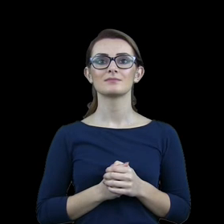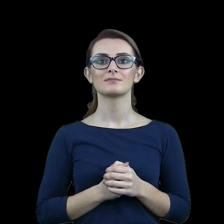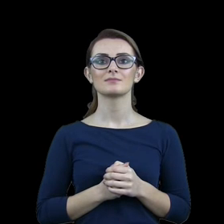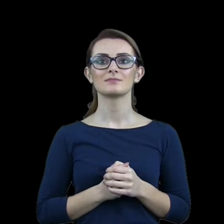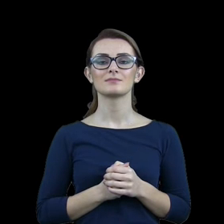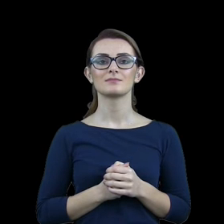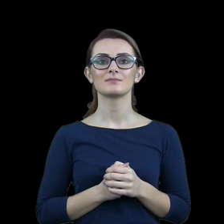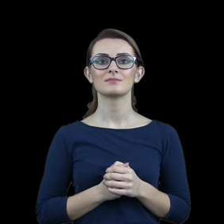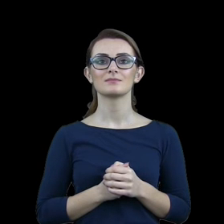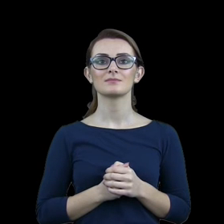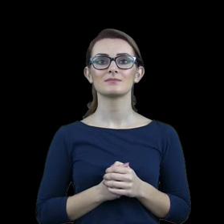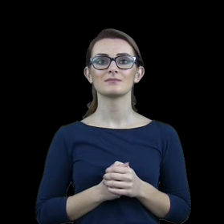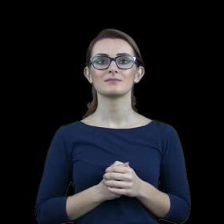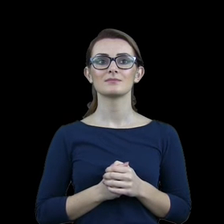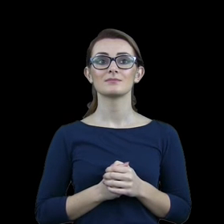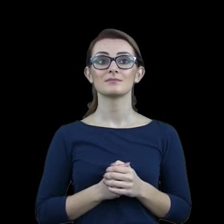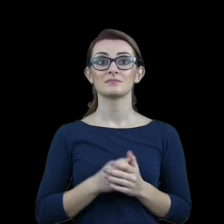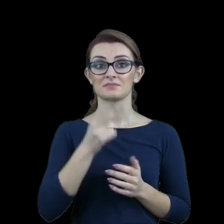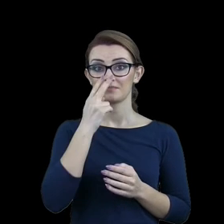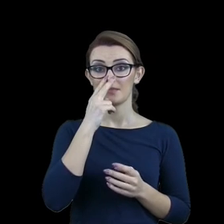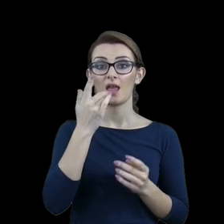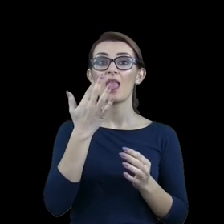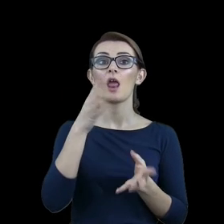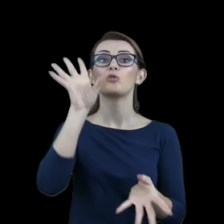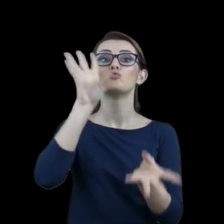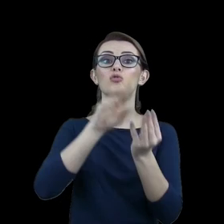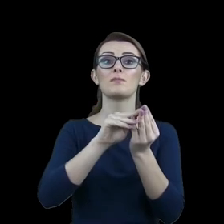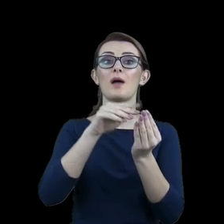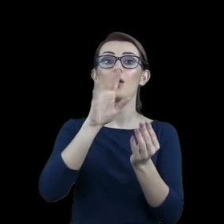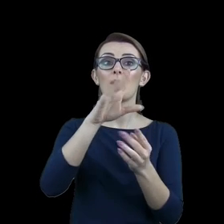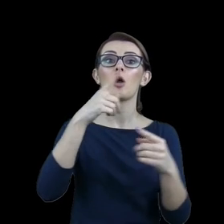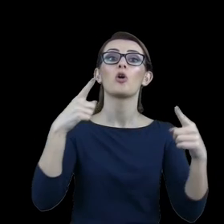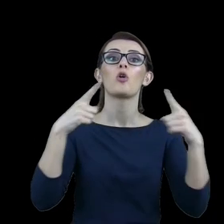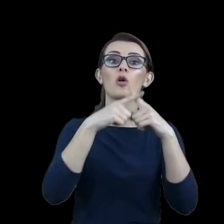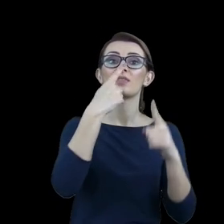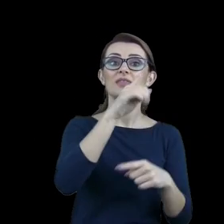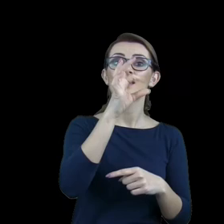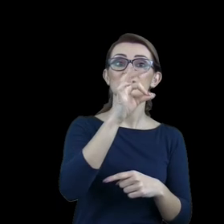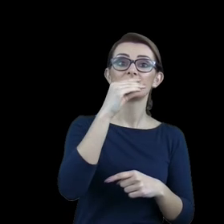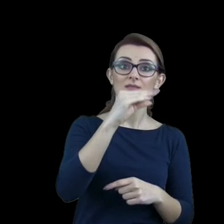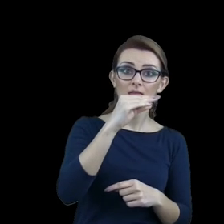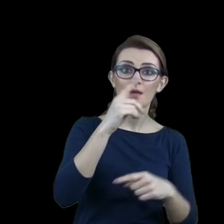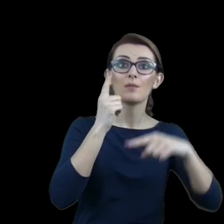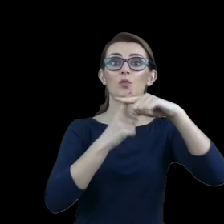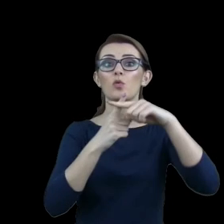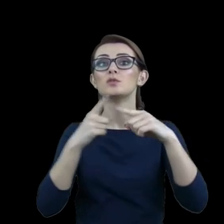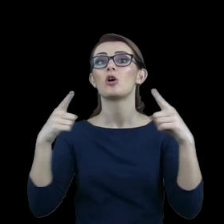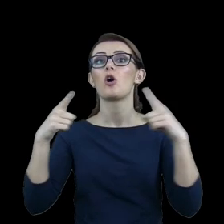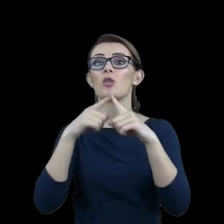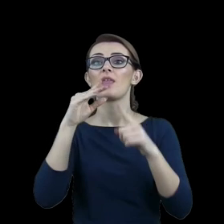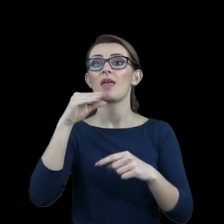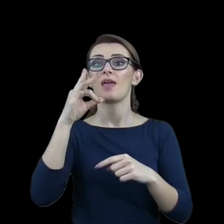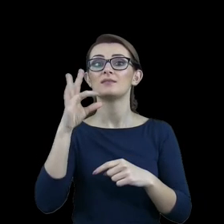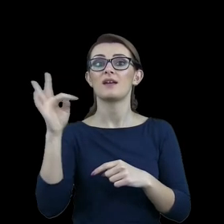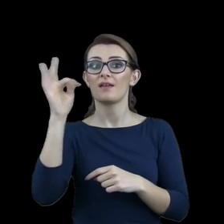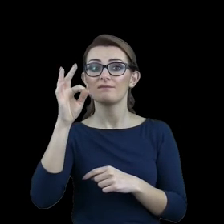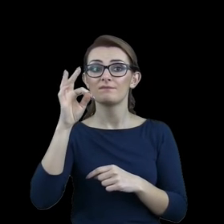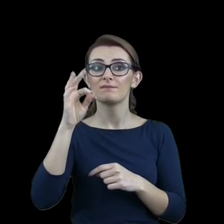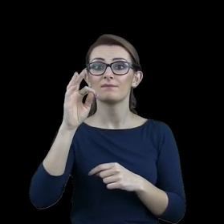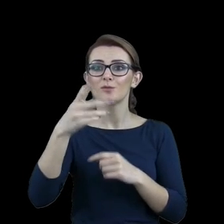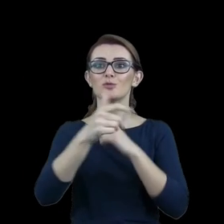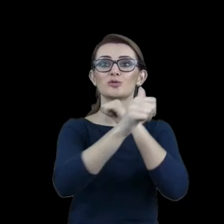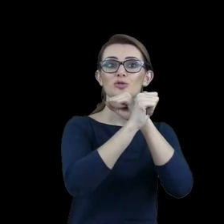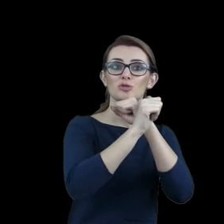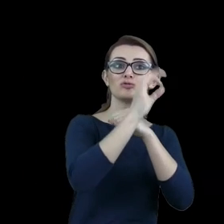No to obliczmy, ile jest równa ta suma miar tych kątów. Jak dodam, to będę miał